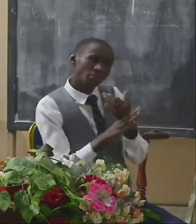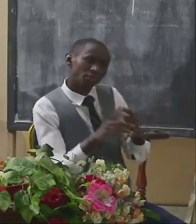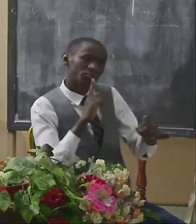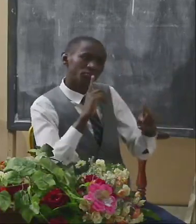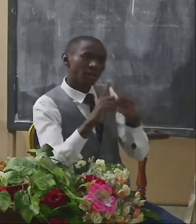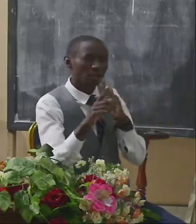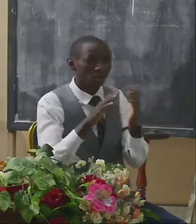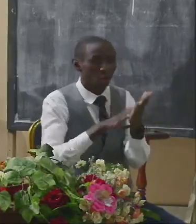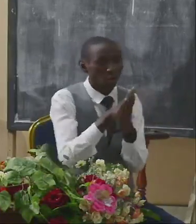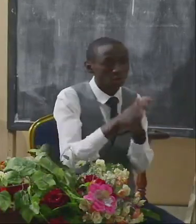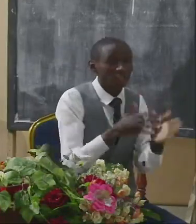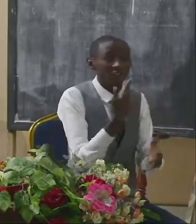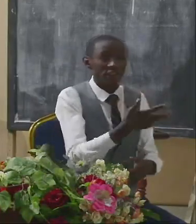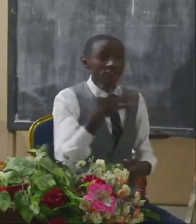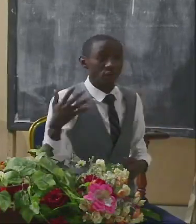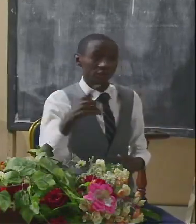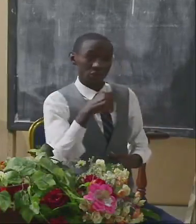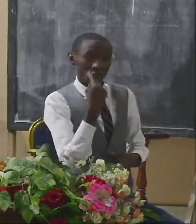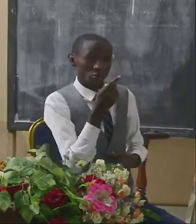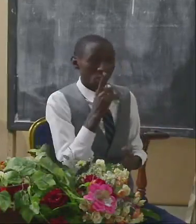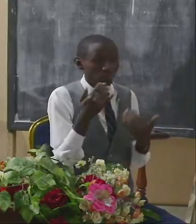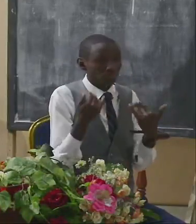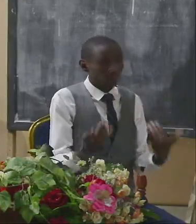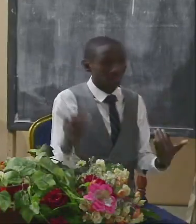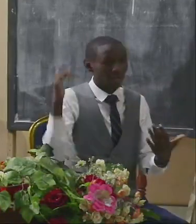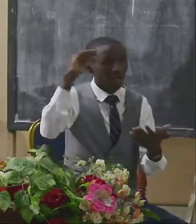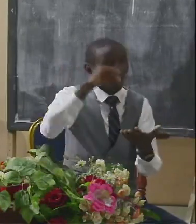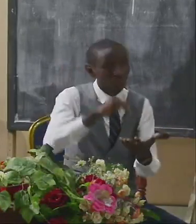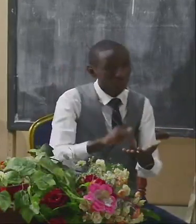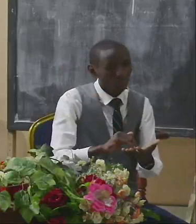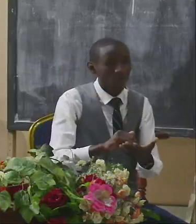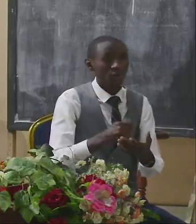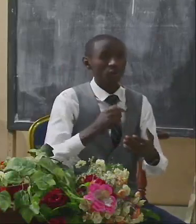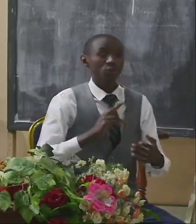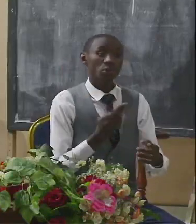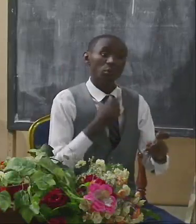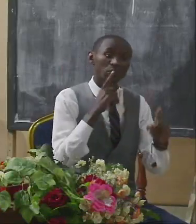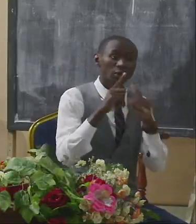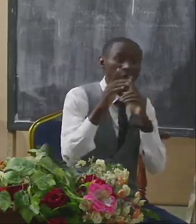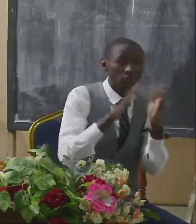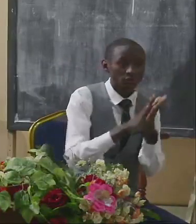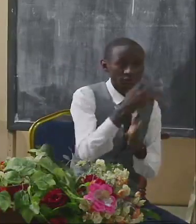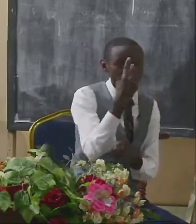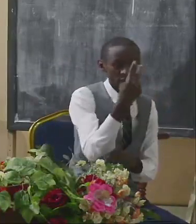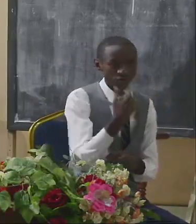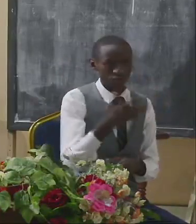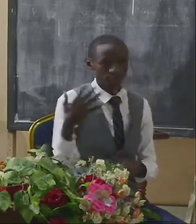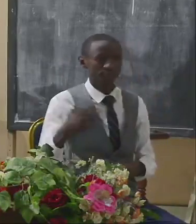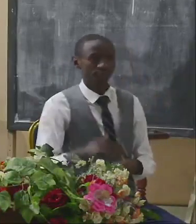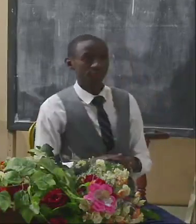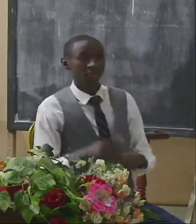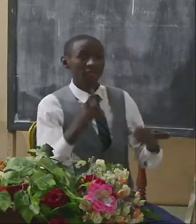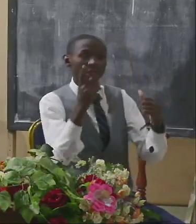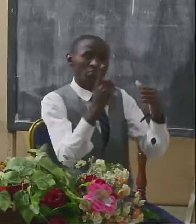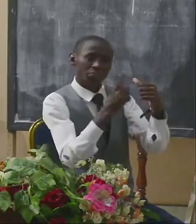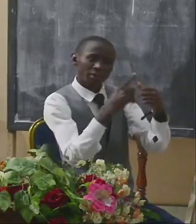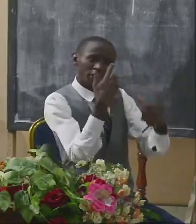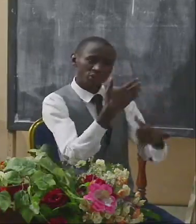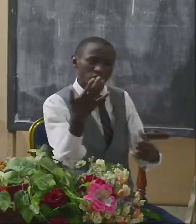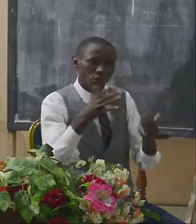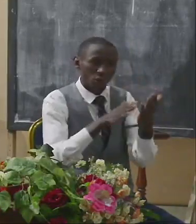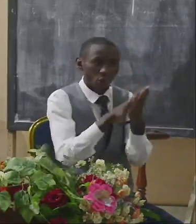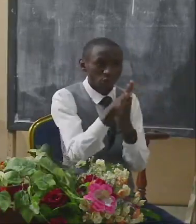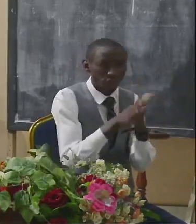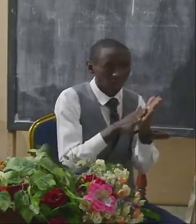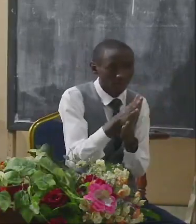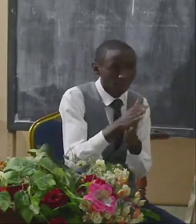Nitasema kuhusu mambo ya sasa. Et deux choses, deux points. Nukta mbili tu. Le premier point sur l'actualité. Nukta